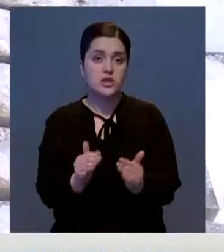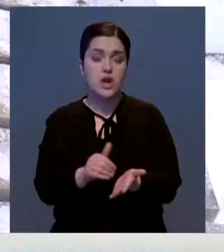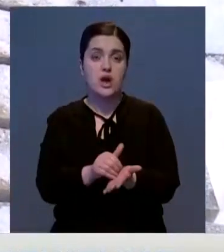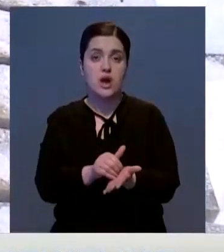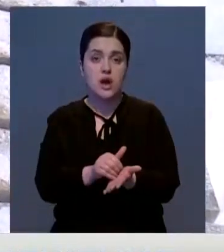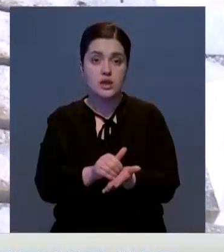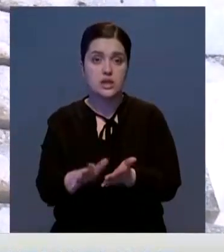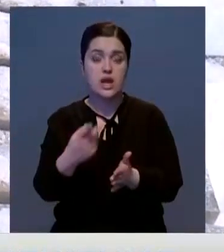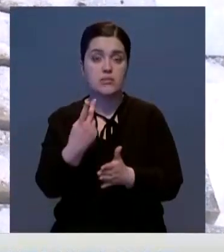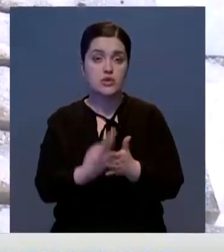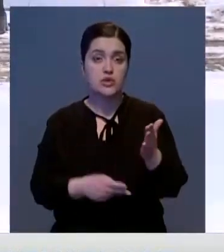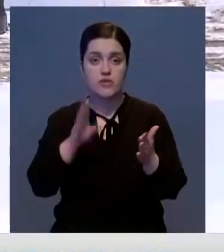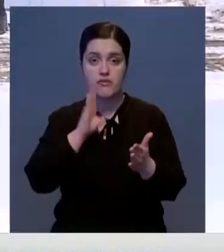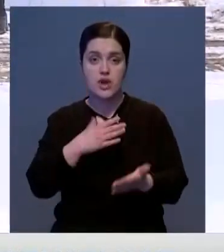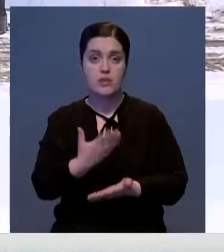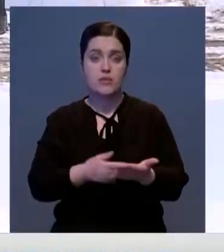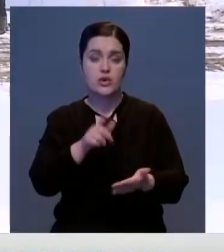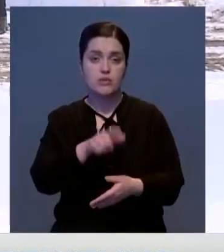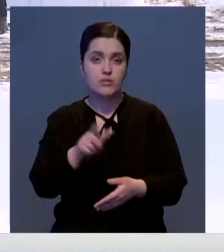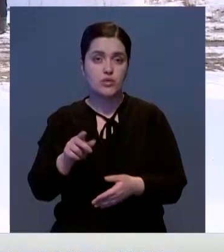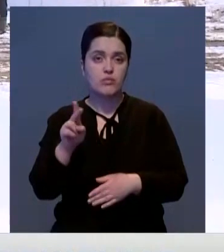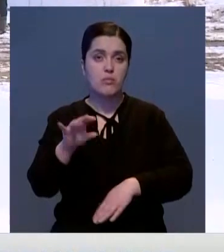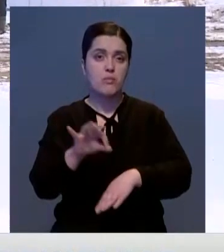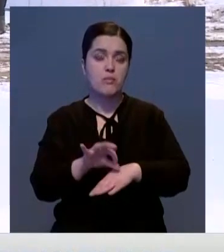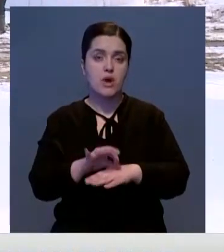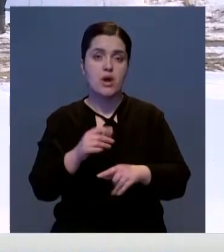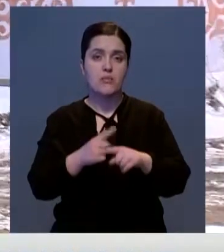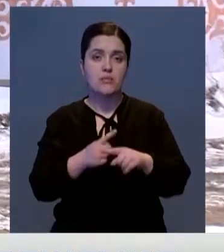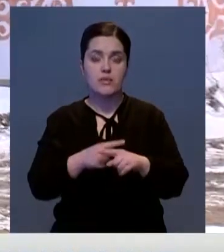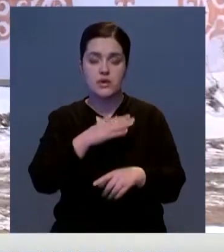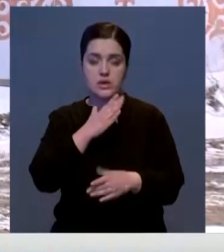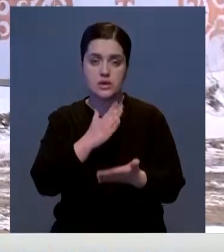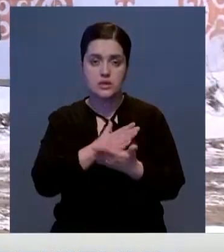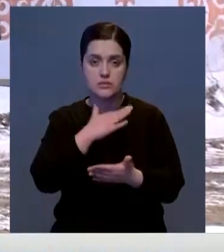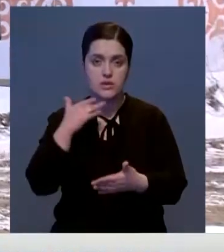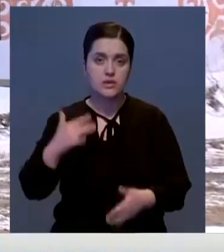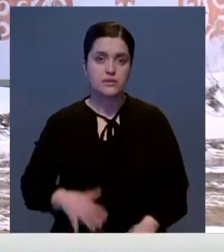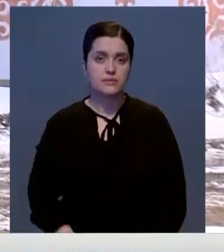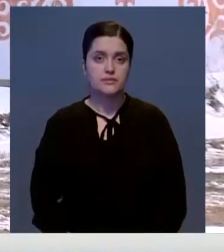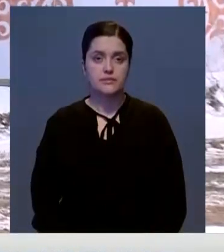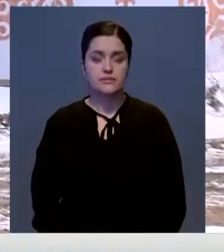меньше. Отказаться от погружения в прорубь рекомендуют людям с хроническими заболеваниями.